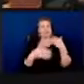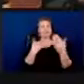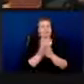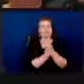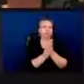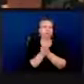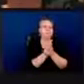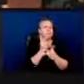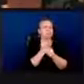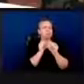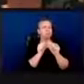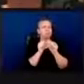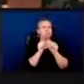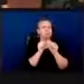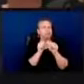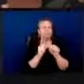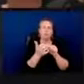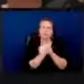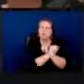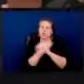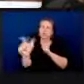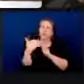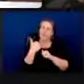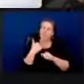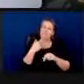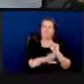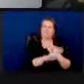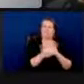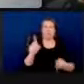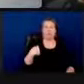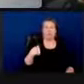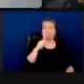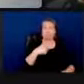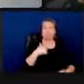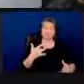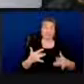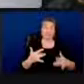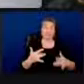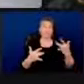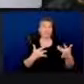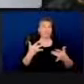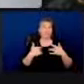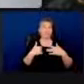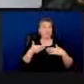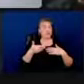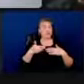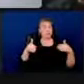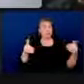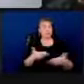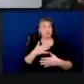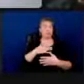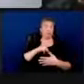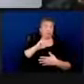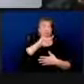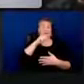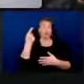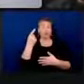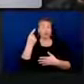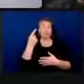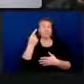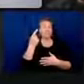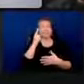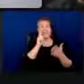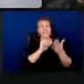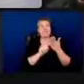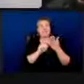عملي هو التأكد من أننا نمضي في الطريق الصحيح، وأنا يسعدني أيضا أن أقدم